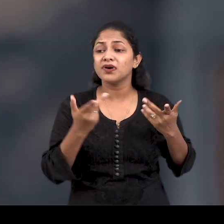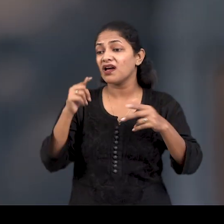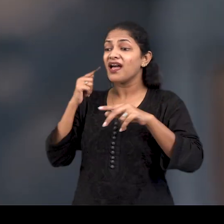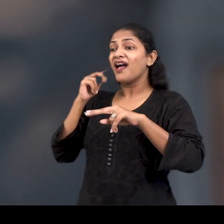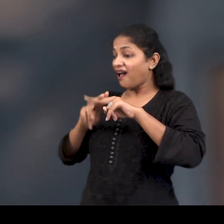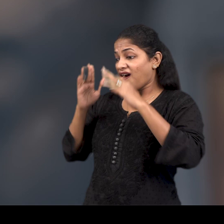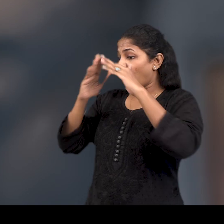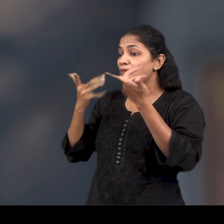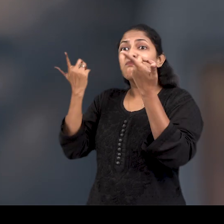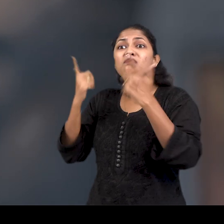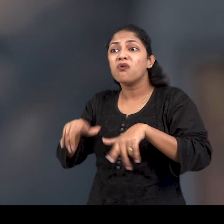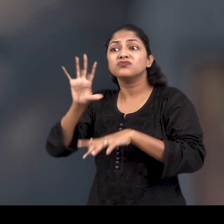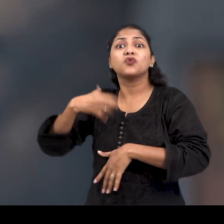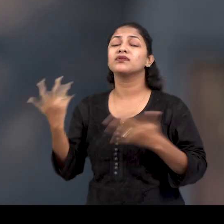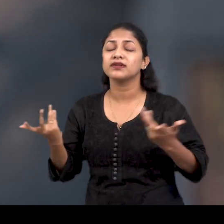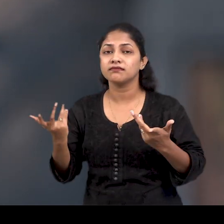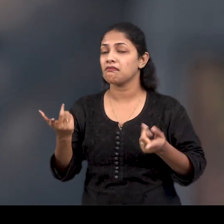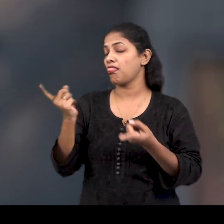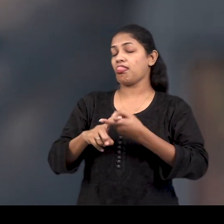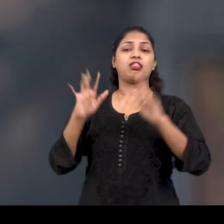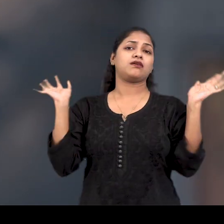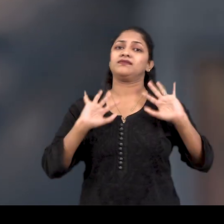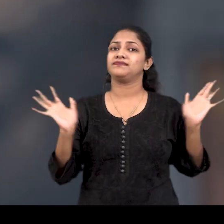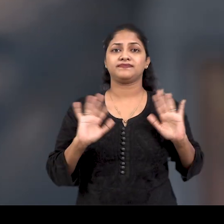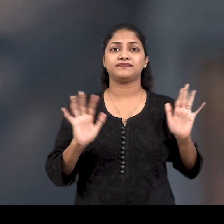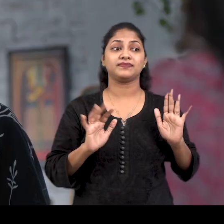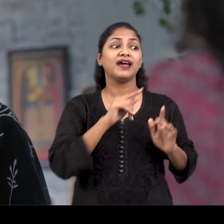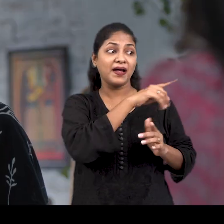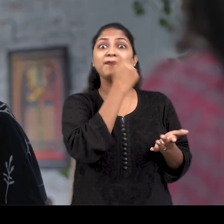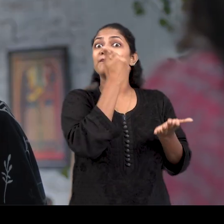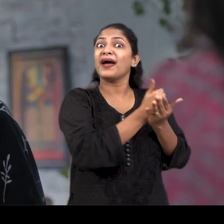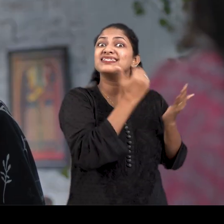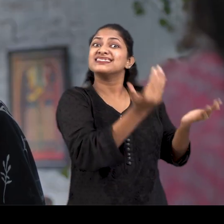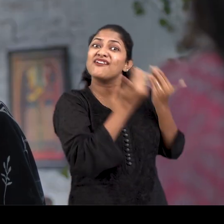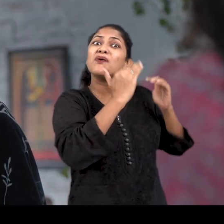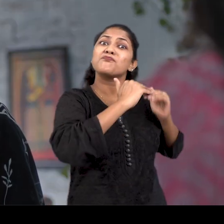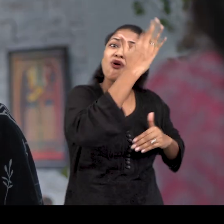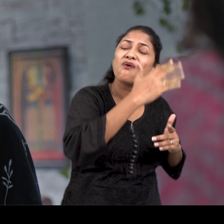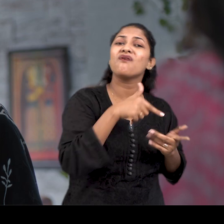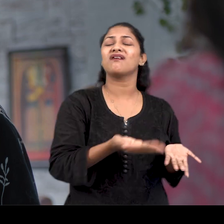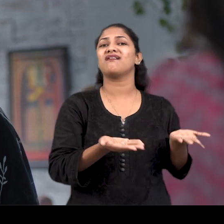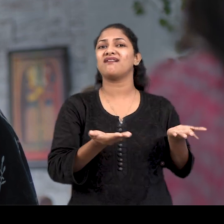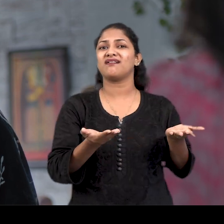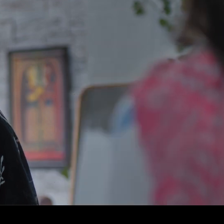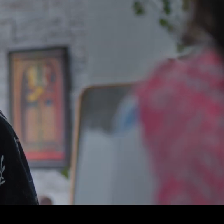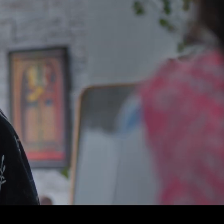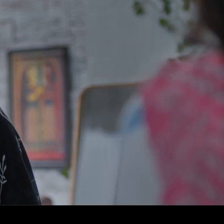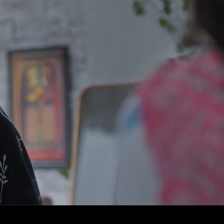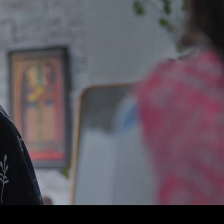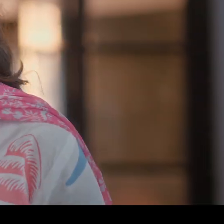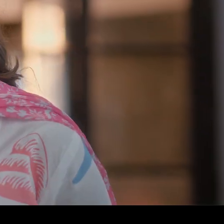എന്താണ്? വീട്ടിൽ വെച്ച വല്ല മോഷണവും പോയാലോ? ഞങ്ങൾക്ക് റിസ്ക് എടുക്കാൻ ഒരു ആഗ്രഹവും ഇല്ല. ഇതിപ്പോ ബാങ്കിലാവുമ്പോ വീടിനേക്കാൾ